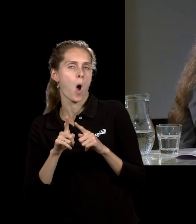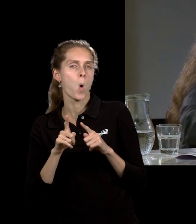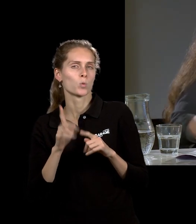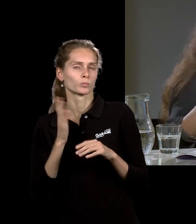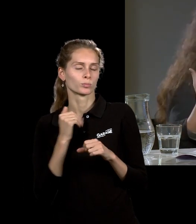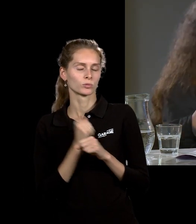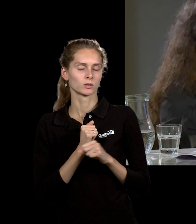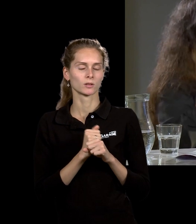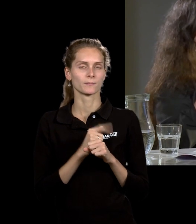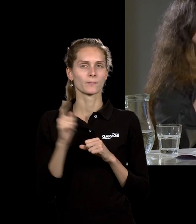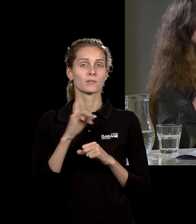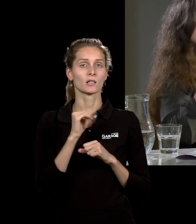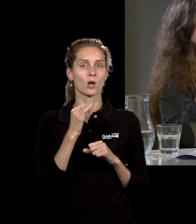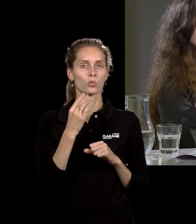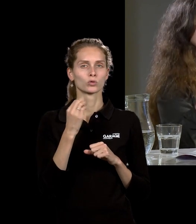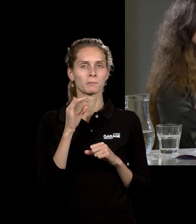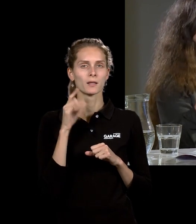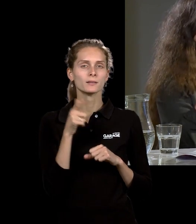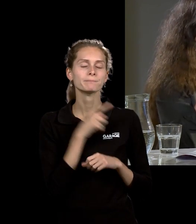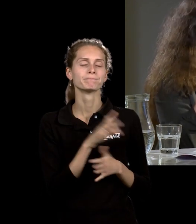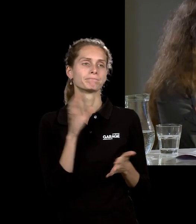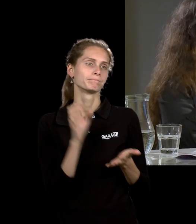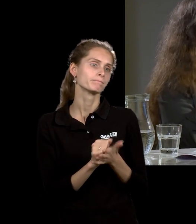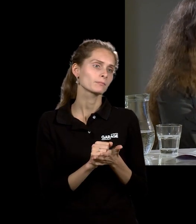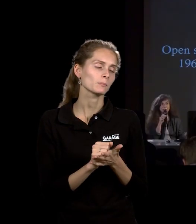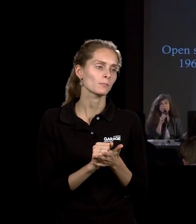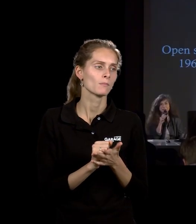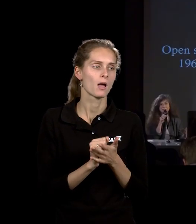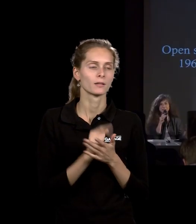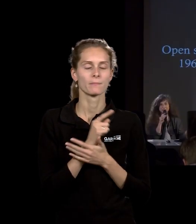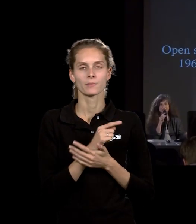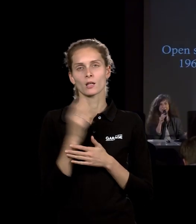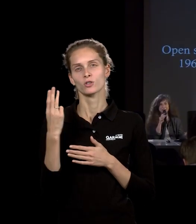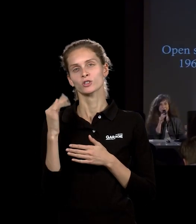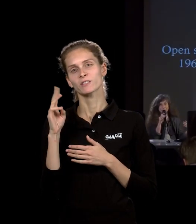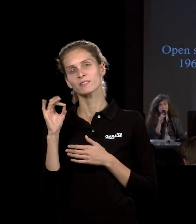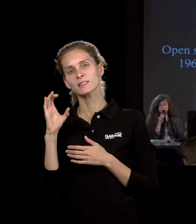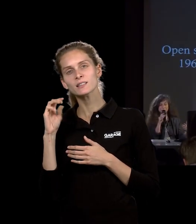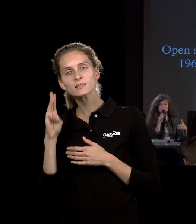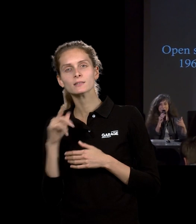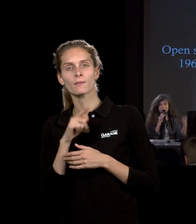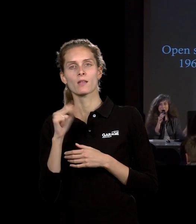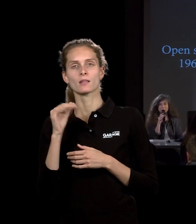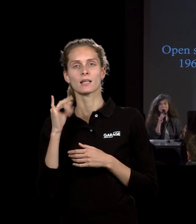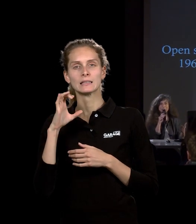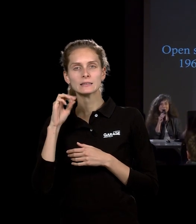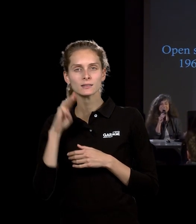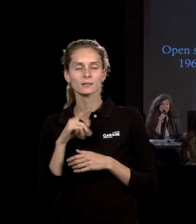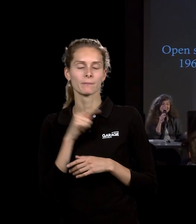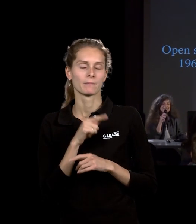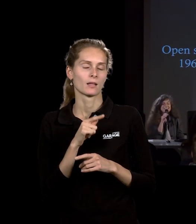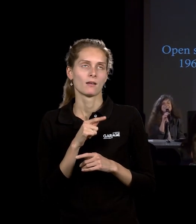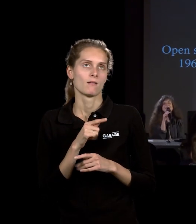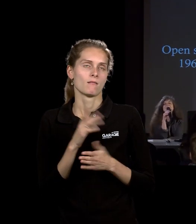Раушенберга тогда занимает не только, как и Швитерс, да, как и дадаист, это тоже абсолютно